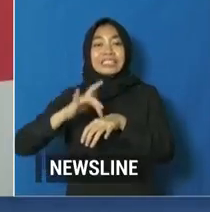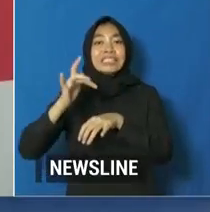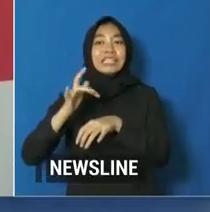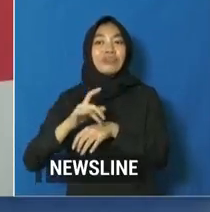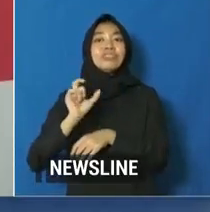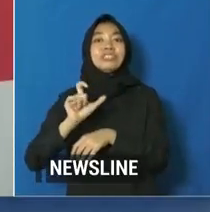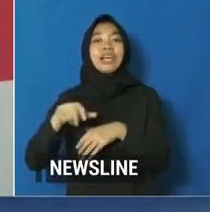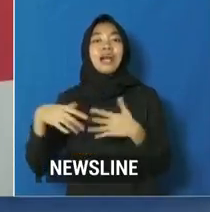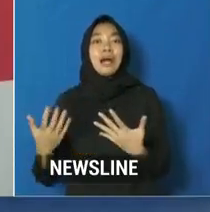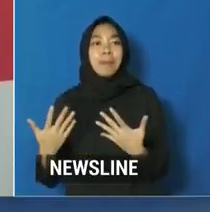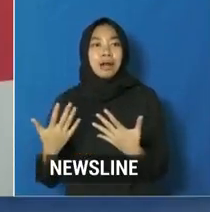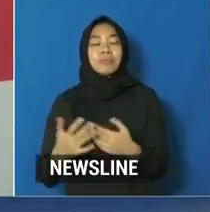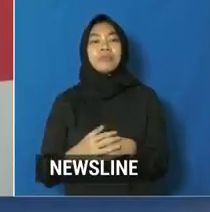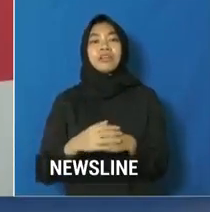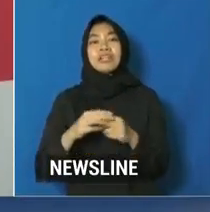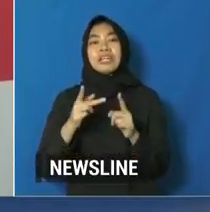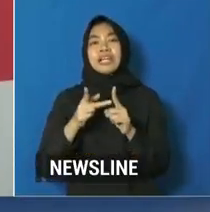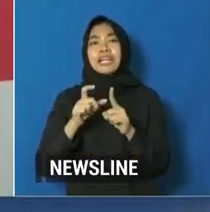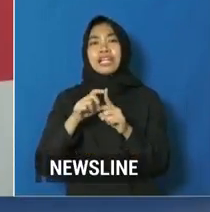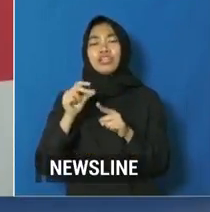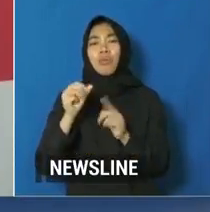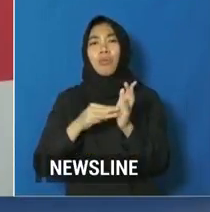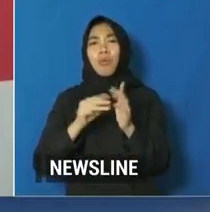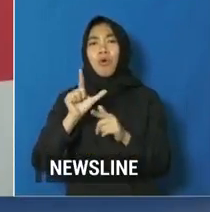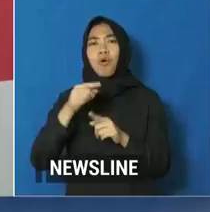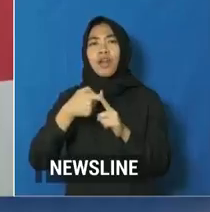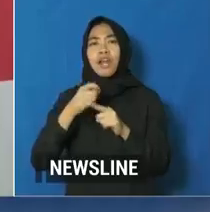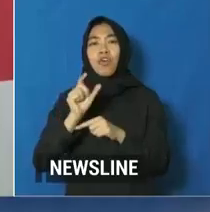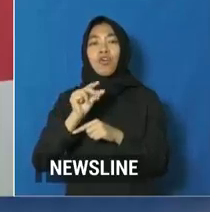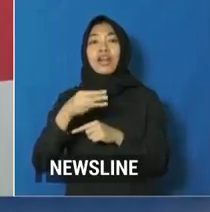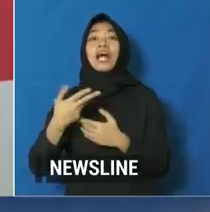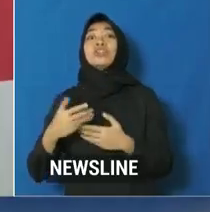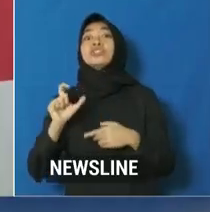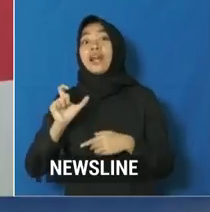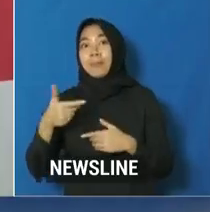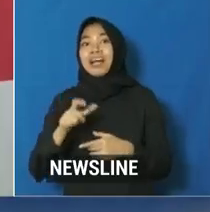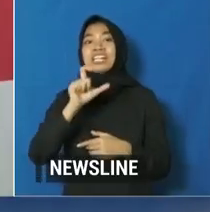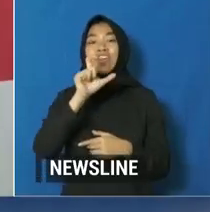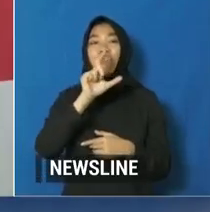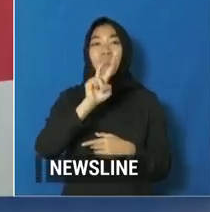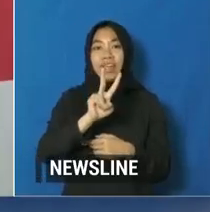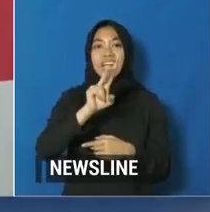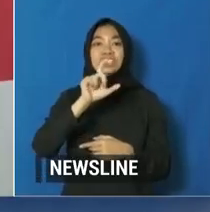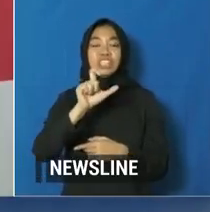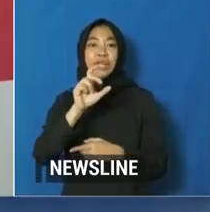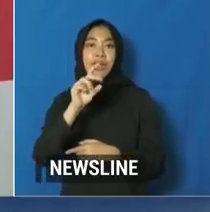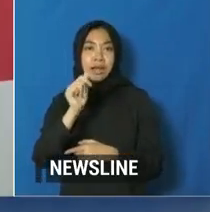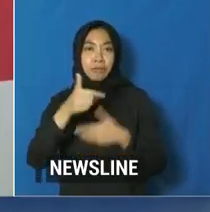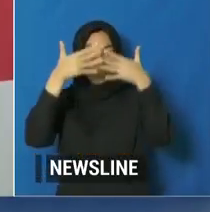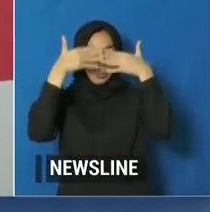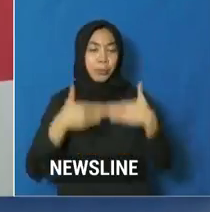dengan metode molekuler, yaitu menggunakan PCR. Tetapi menggunakan